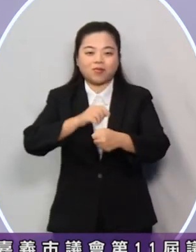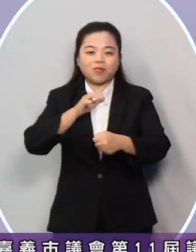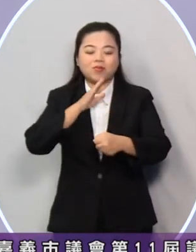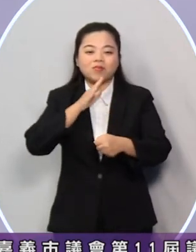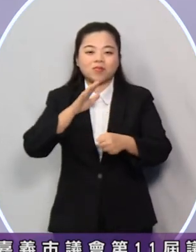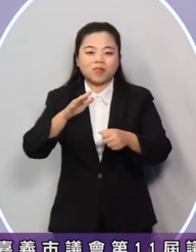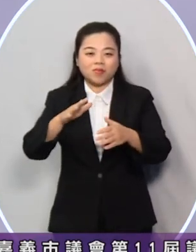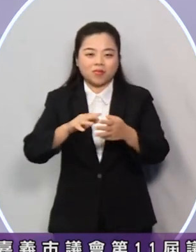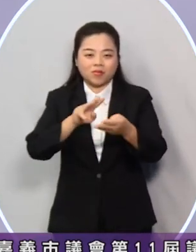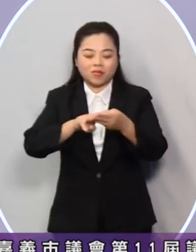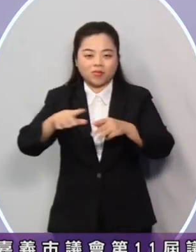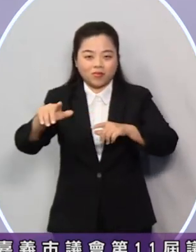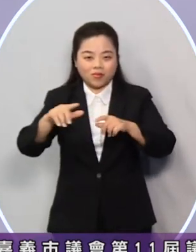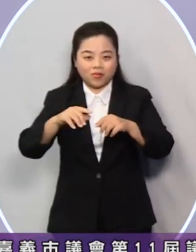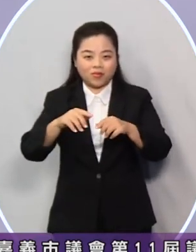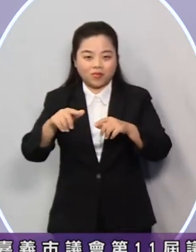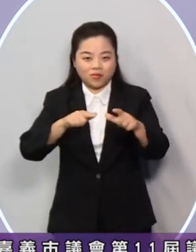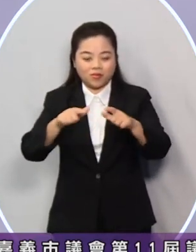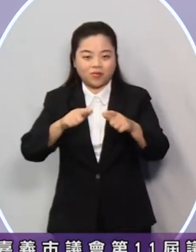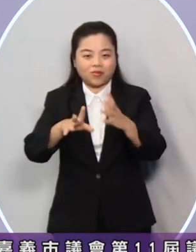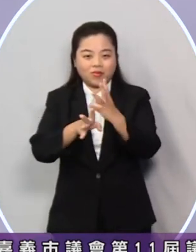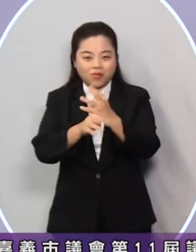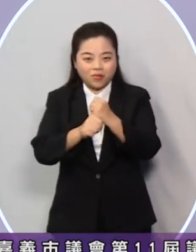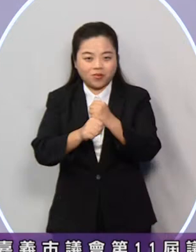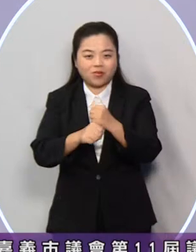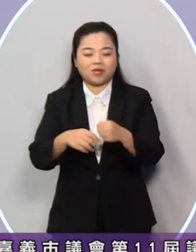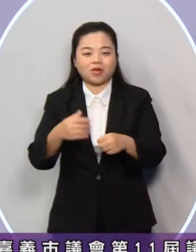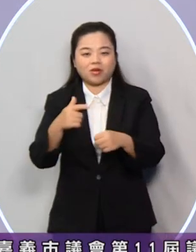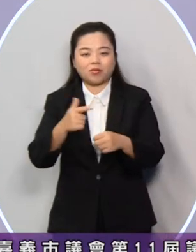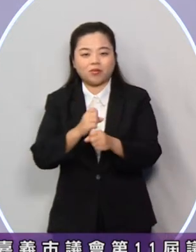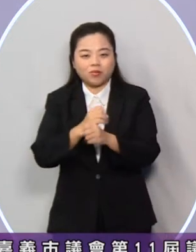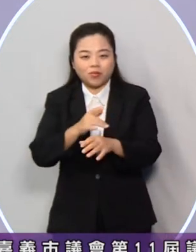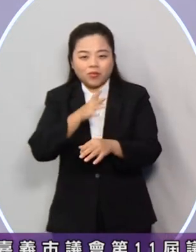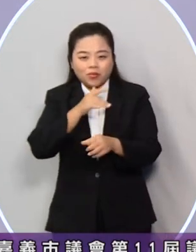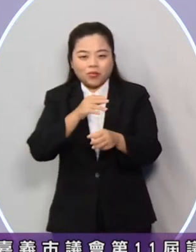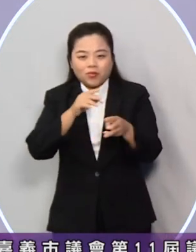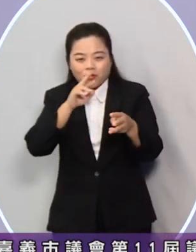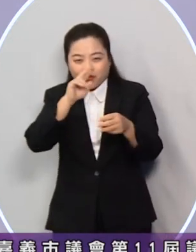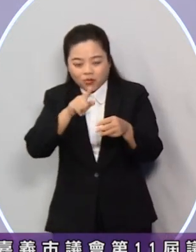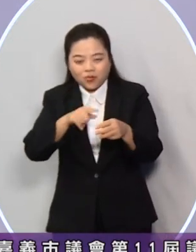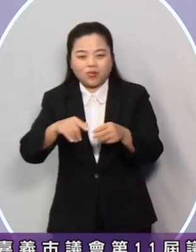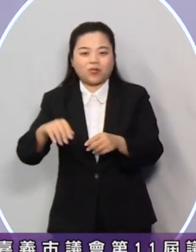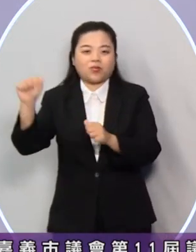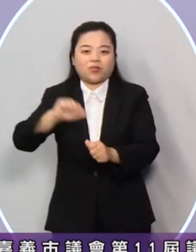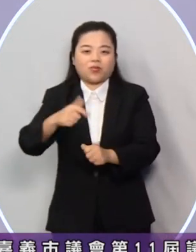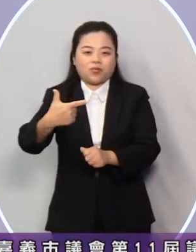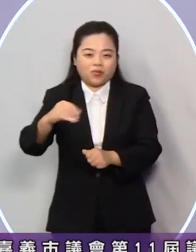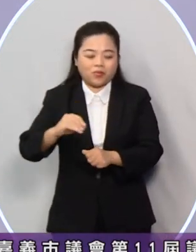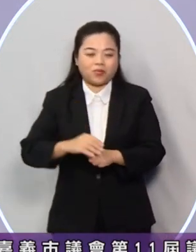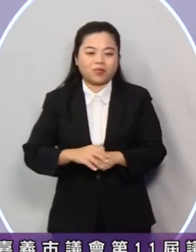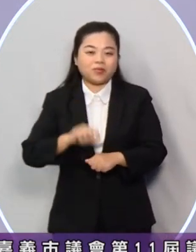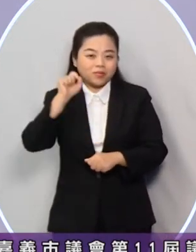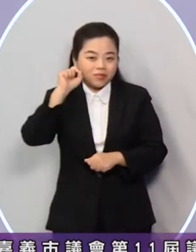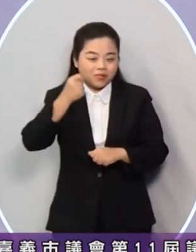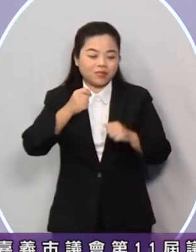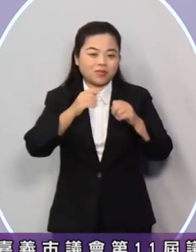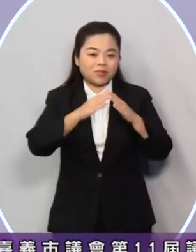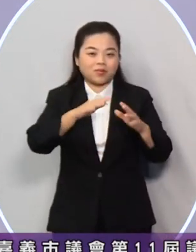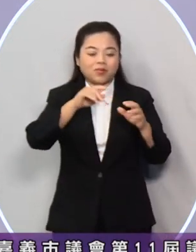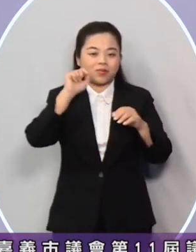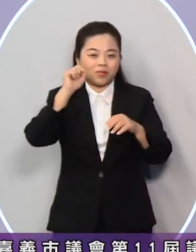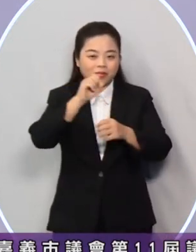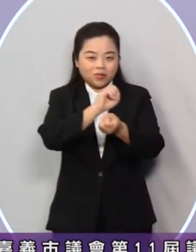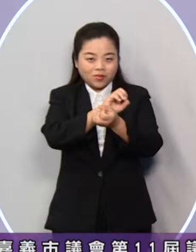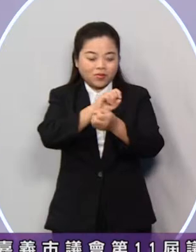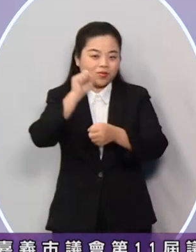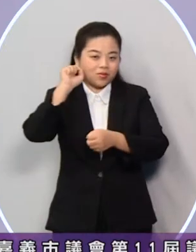的田园节日，并不是不小心提到就被罚60,000的禁语。嘉义市是云家的消费市中心，更应